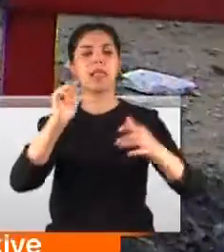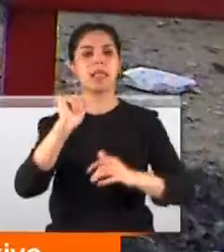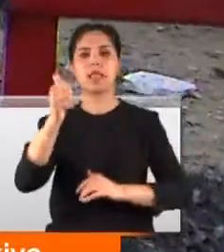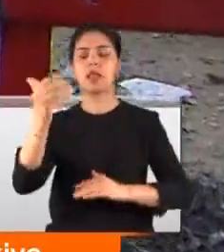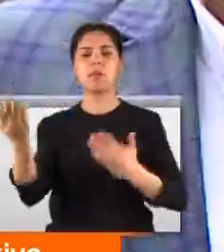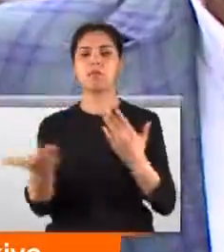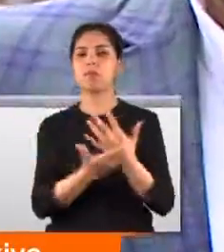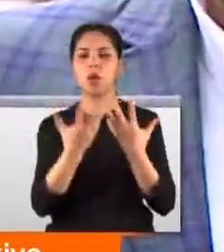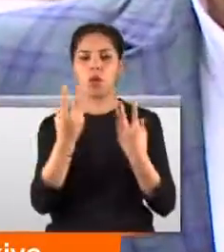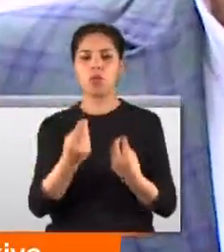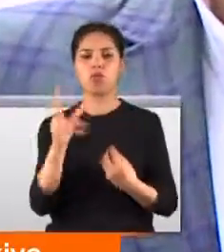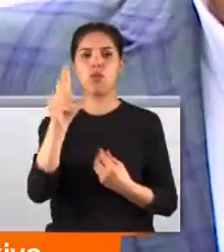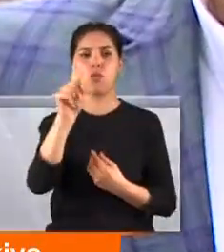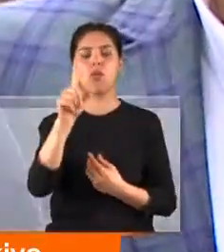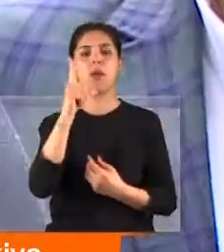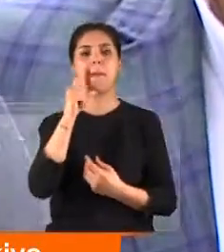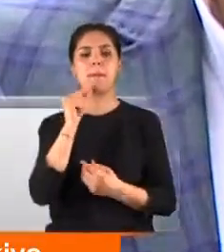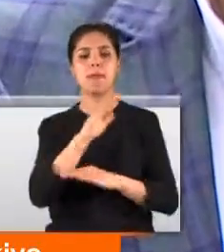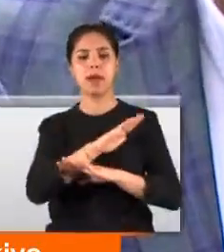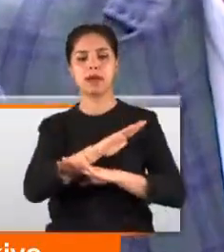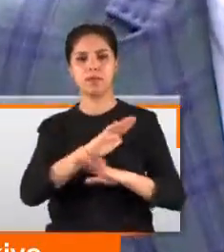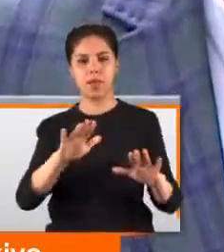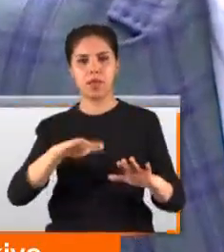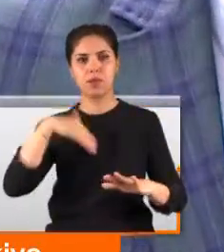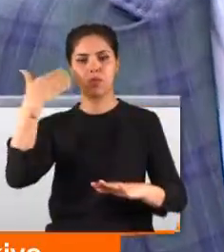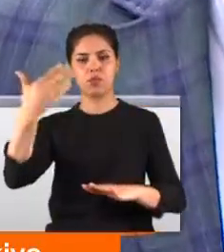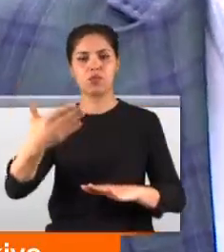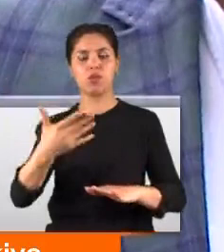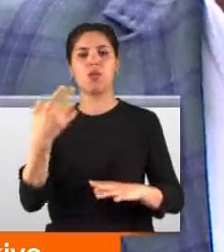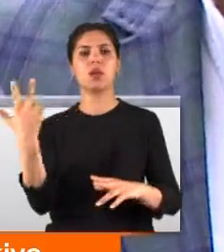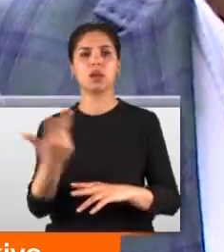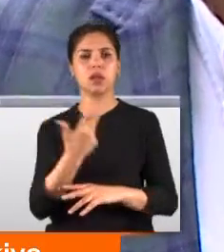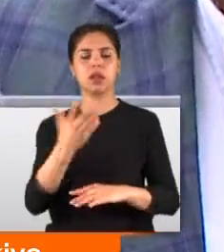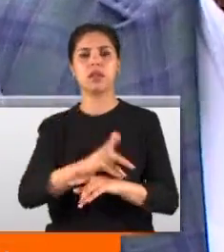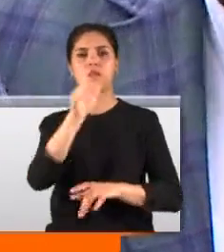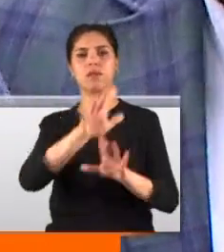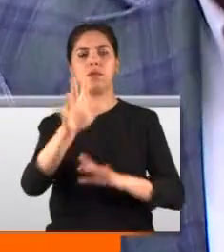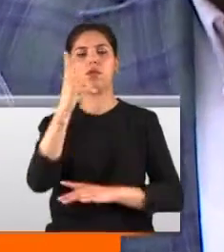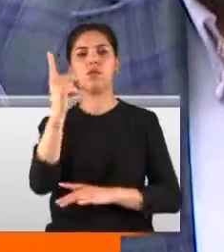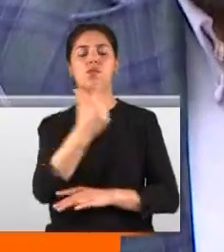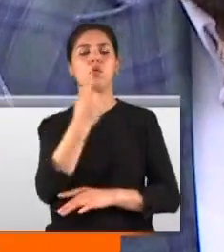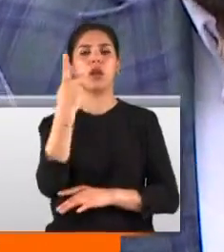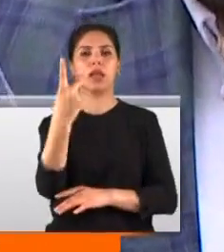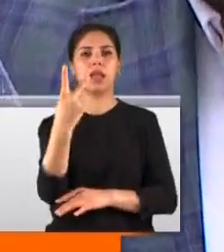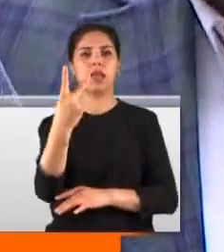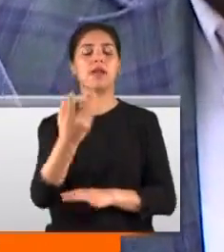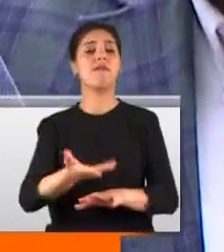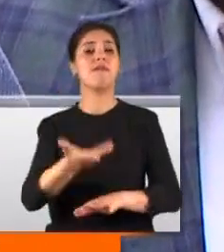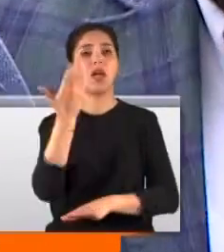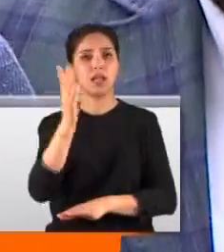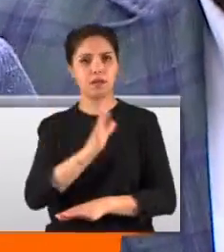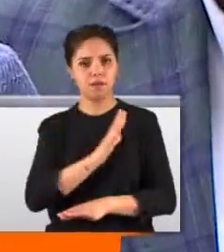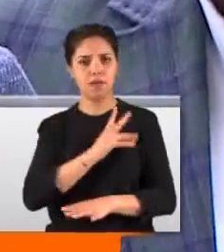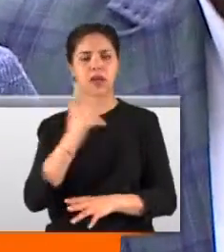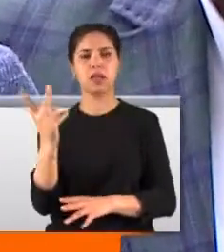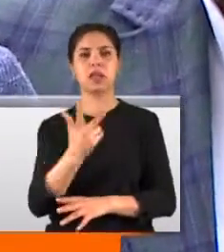zaman yıkılacak? 31 Mayıs bitmesine müteakip yerinde hızlı, vatandaşlarımızın 3'te 2 çoğunluğu sağladığı yerlerde